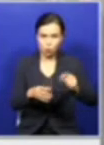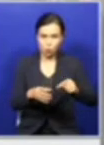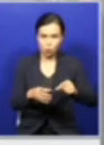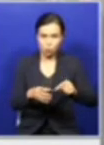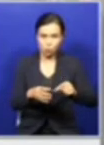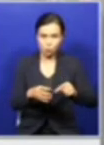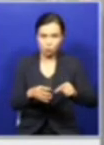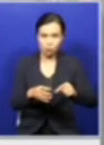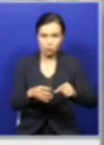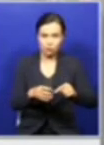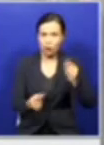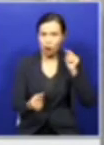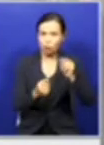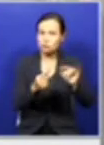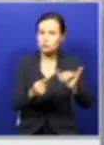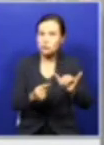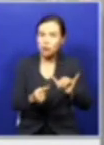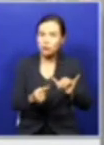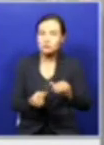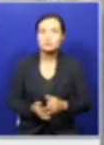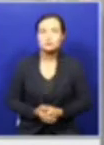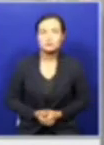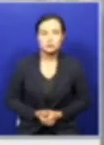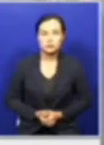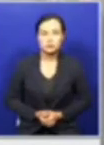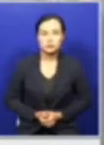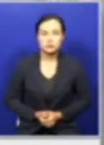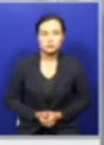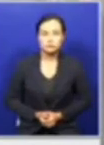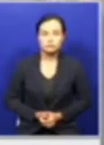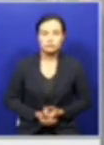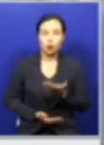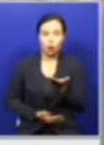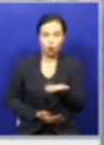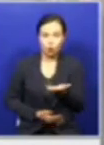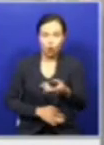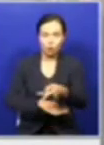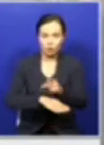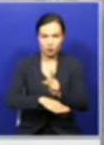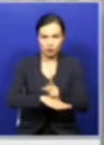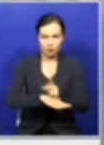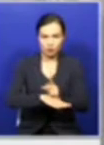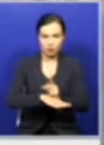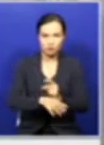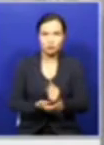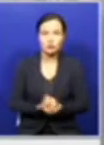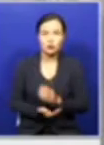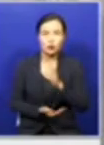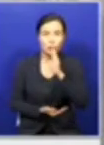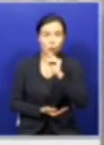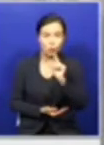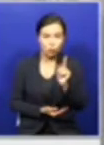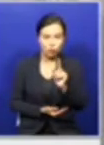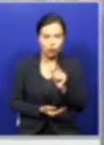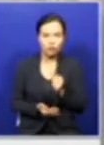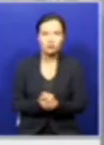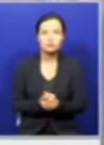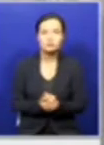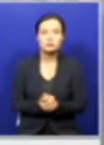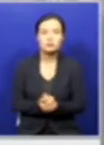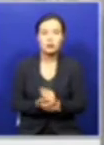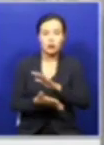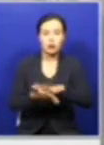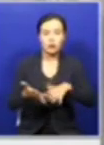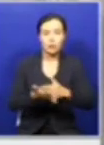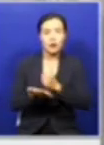ถที่จะเข้าถึงได้ขออนุญาตท่านประธานนะครับพูดไปถึงเรื่องของนอกจากมาตรการ